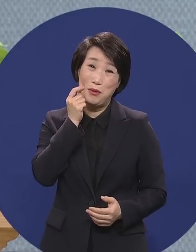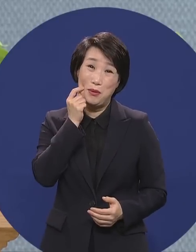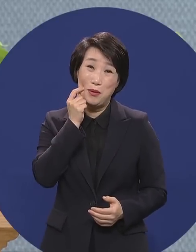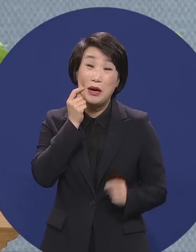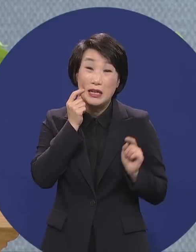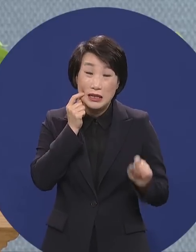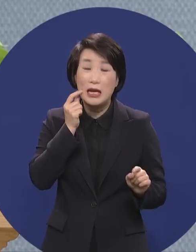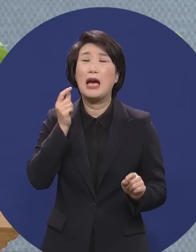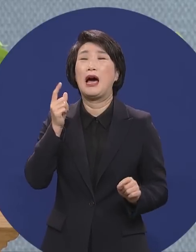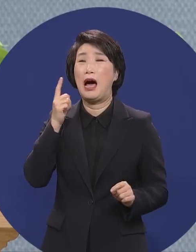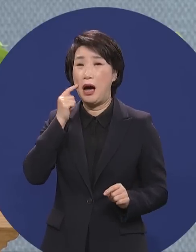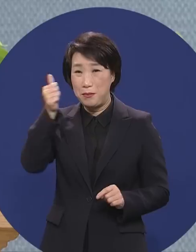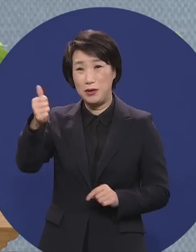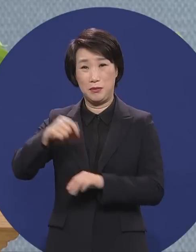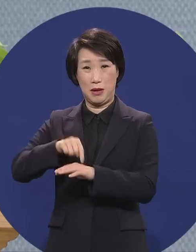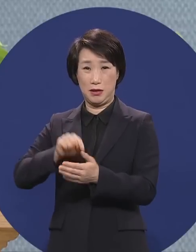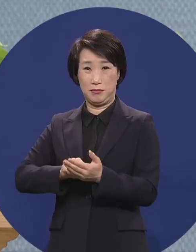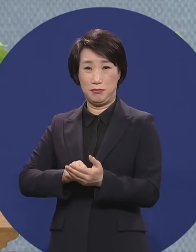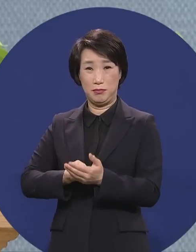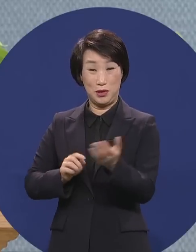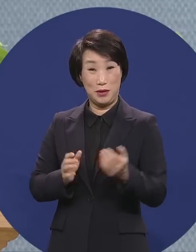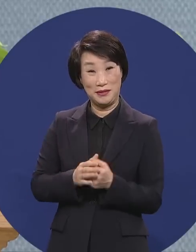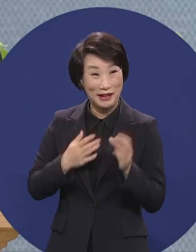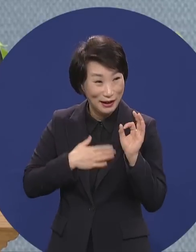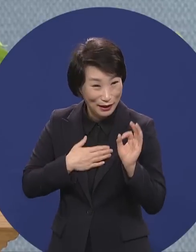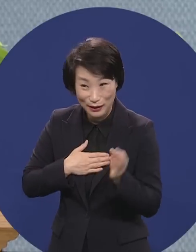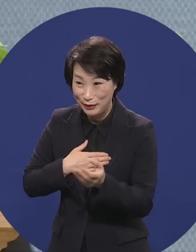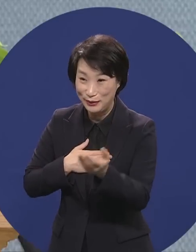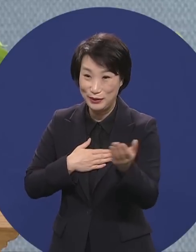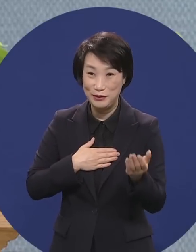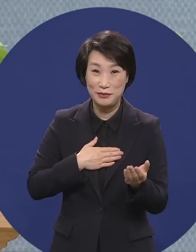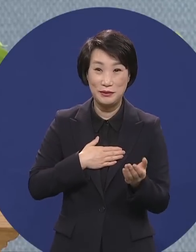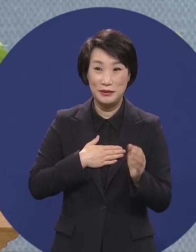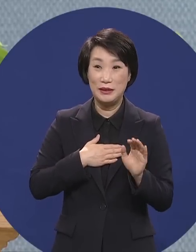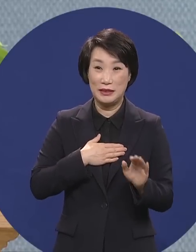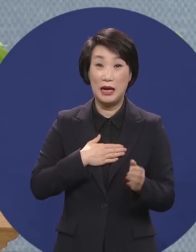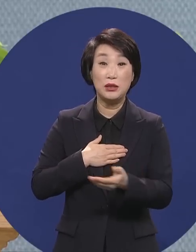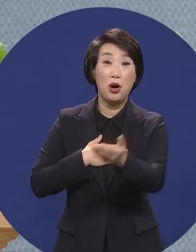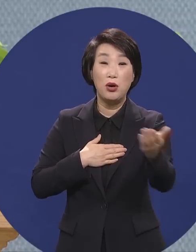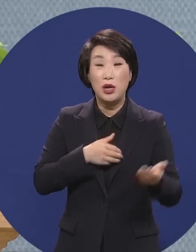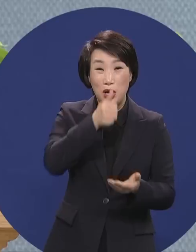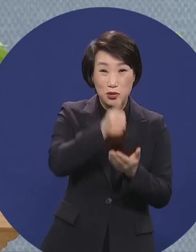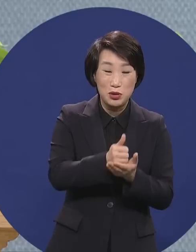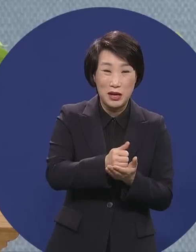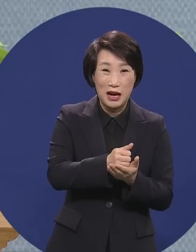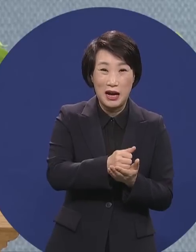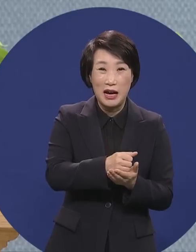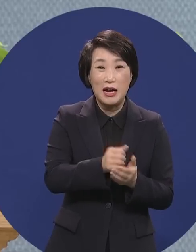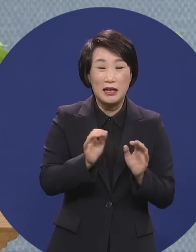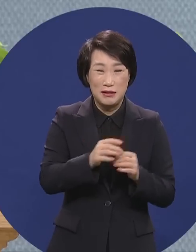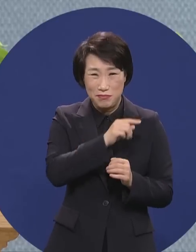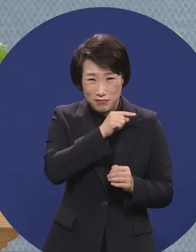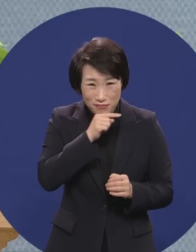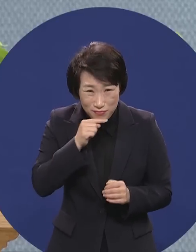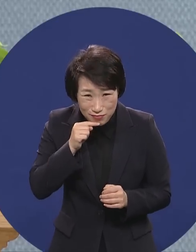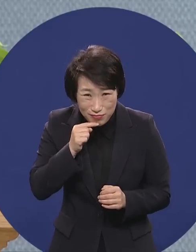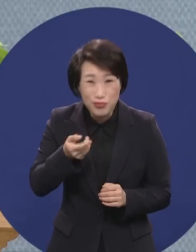없어. 이게 애비의 마음이에요. 이해가 됩니까? 너희 채가 주같이